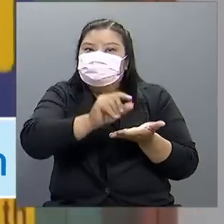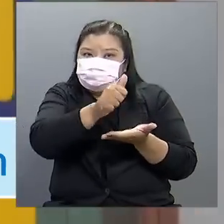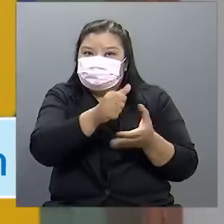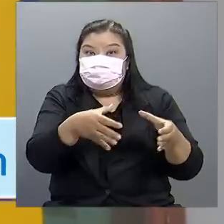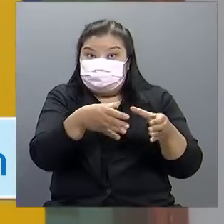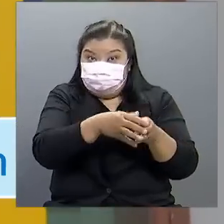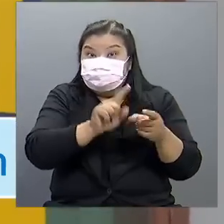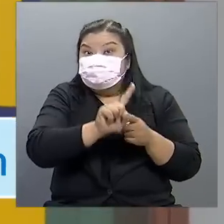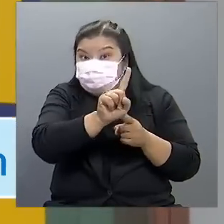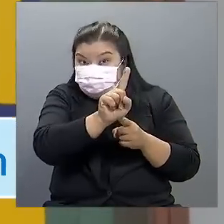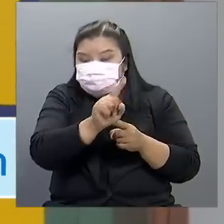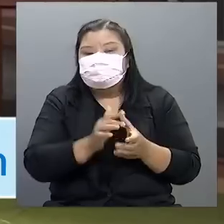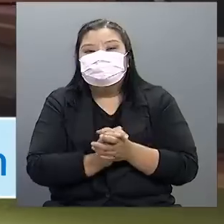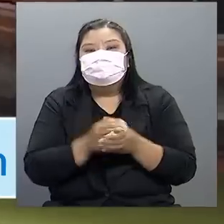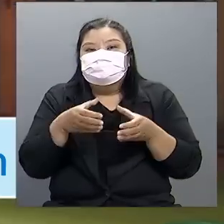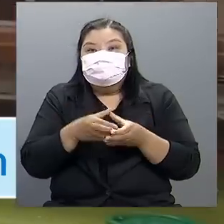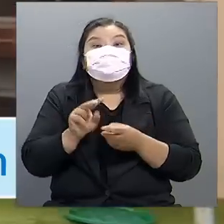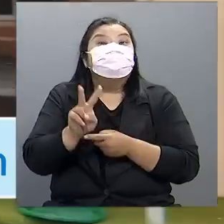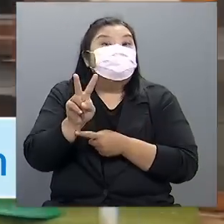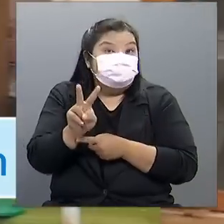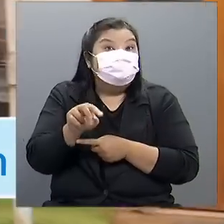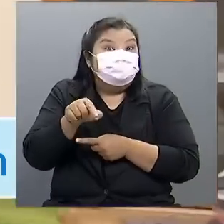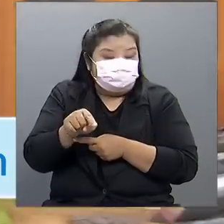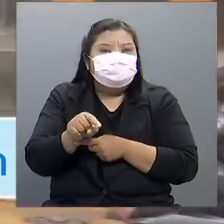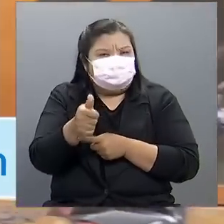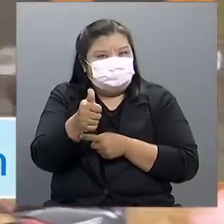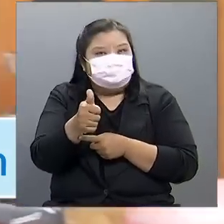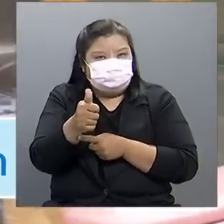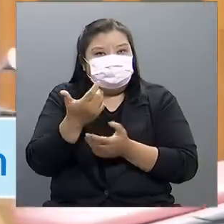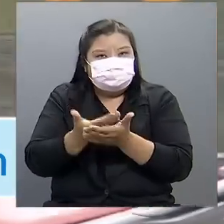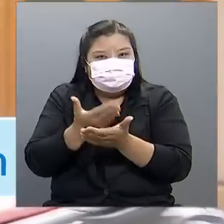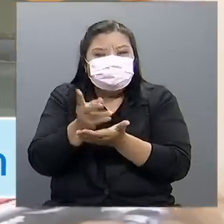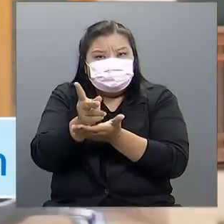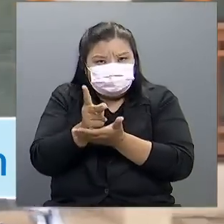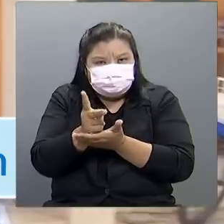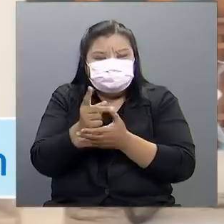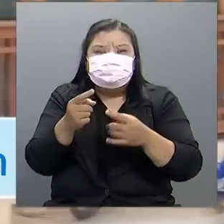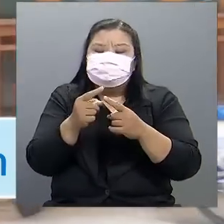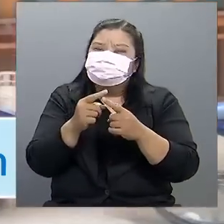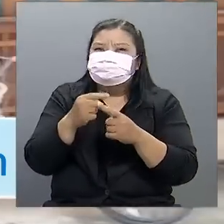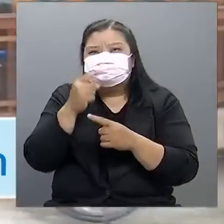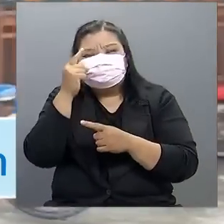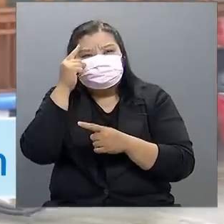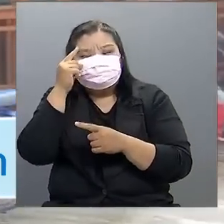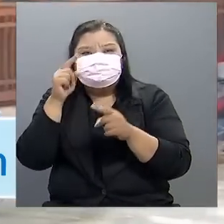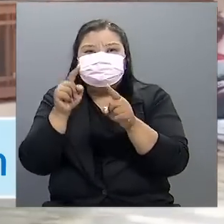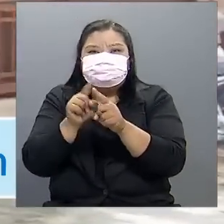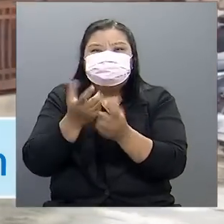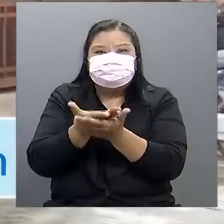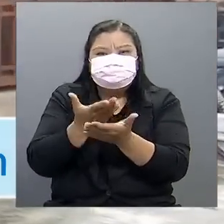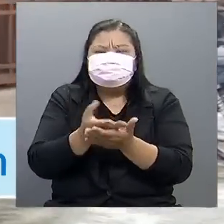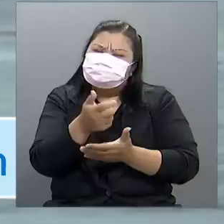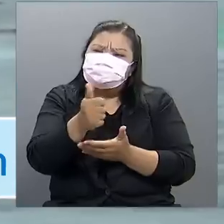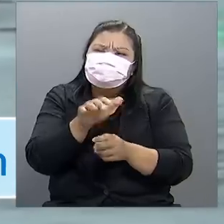่ที่สองกลุ่มที่พอจะมกำลงfourokuula 5050 บ